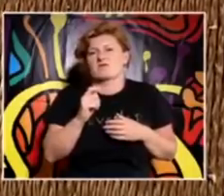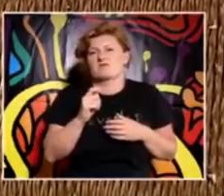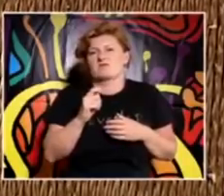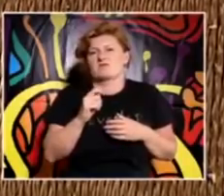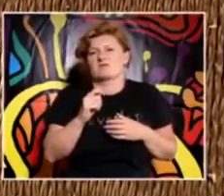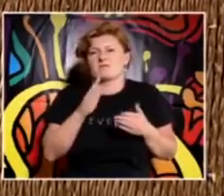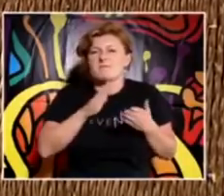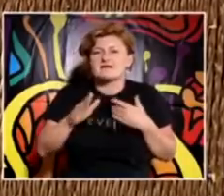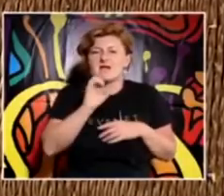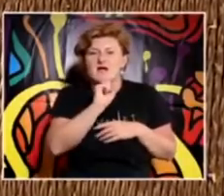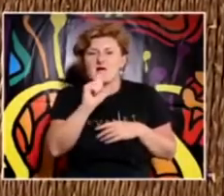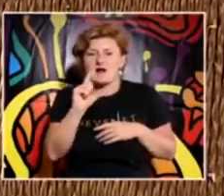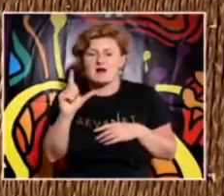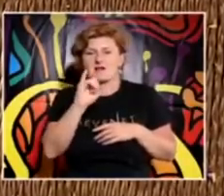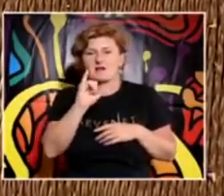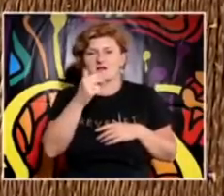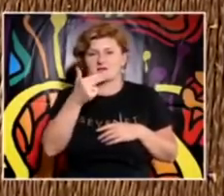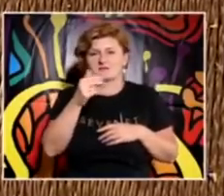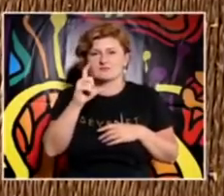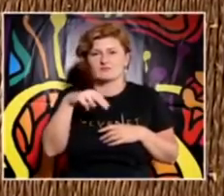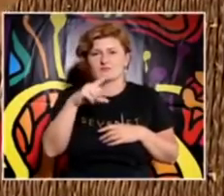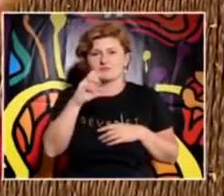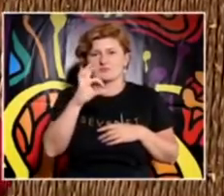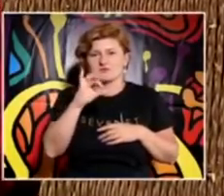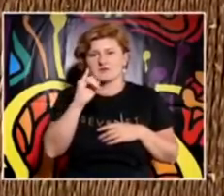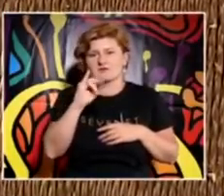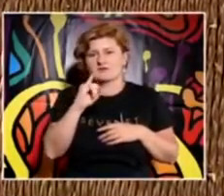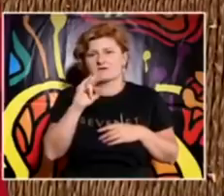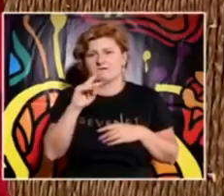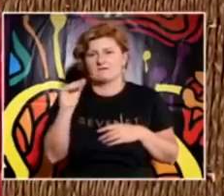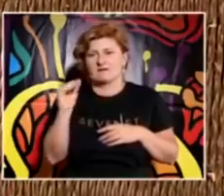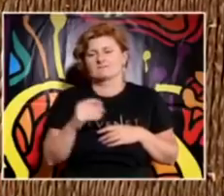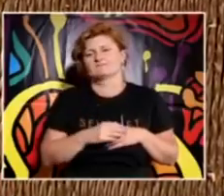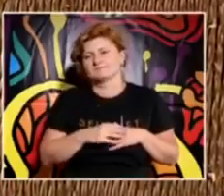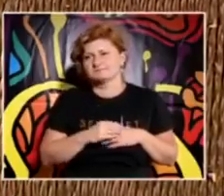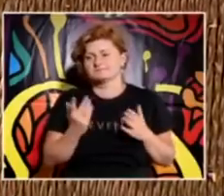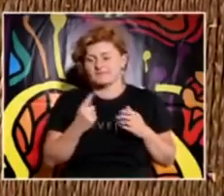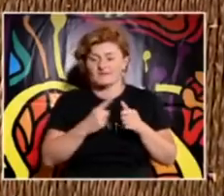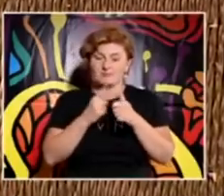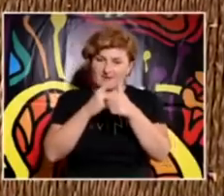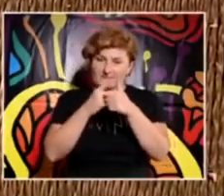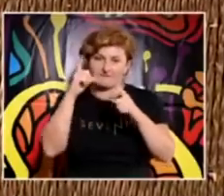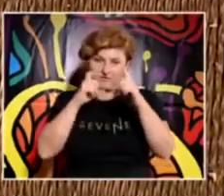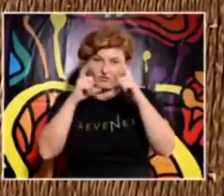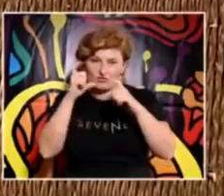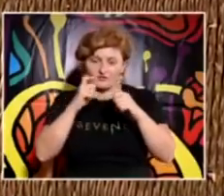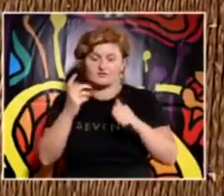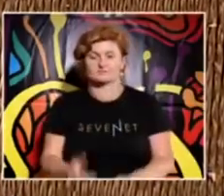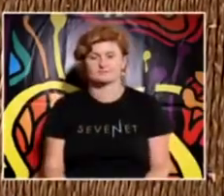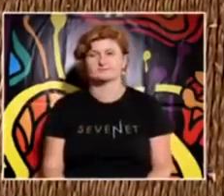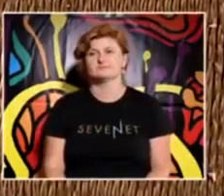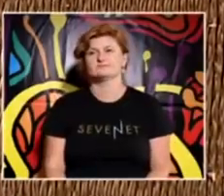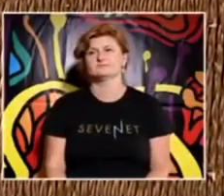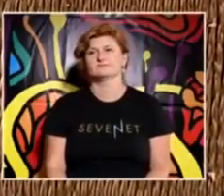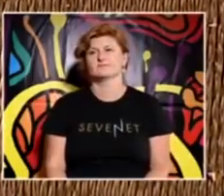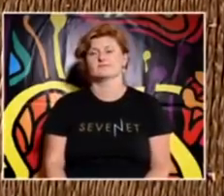trochę więcej adrenaliny było. No i tyle, to była pierwsza rzecz. foto, na Instagramie ważne są